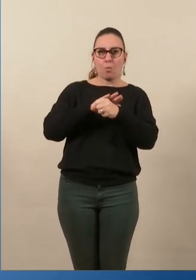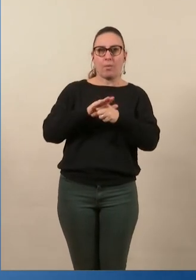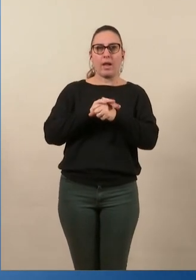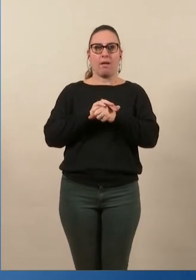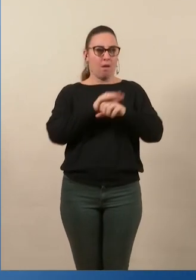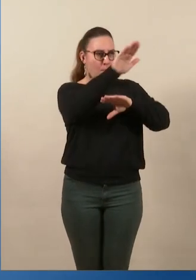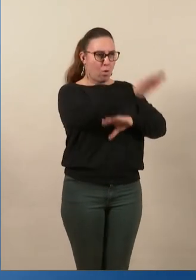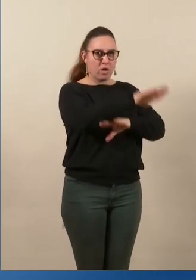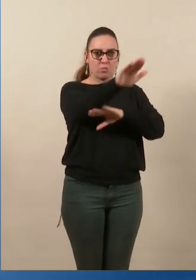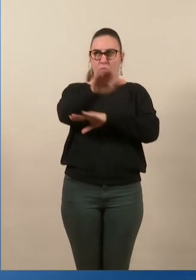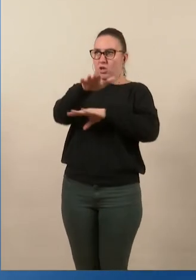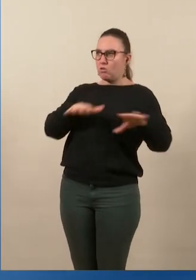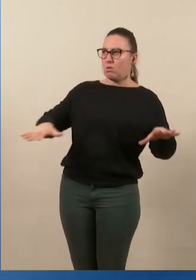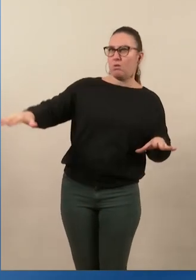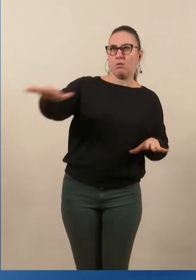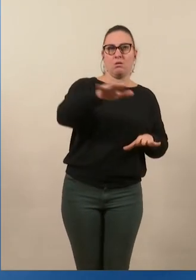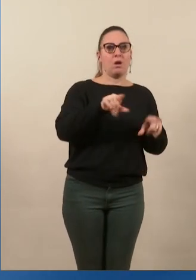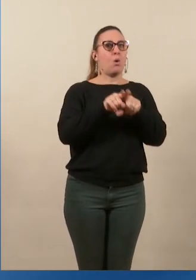commun et cultiver